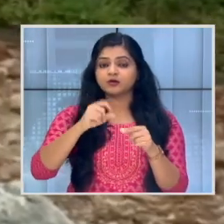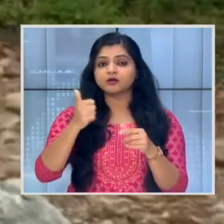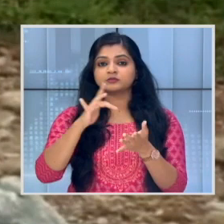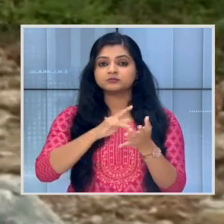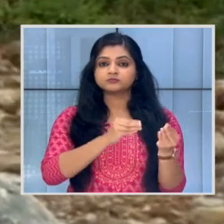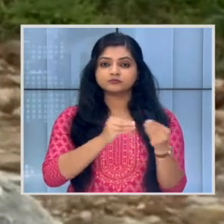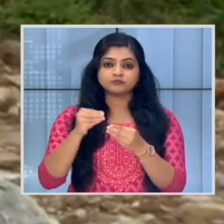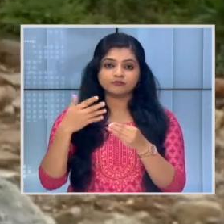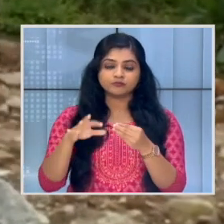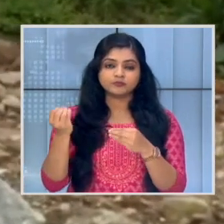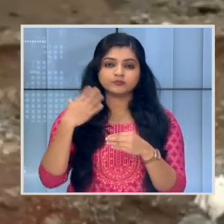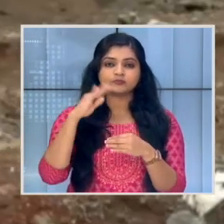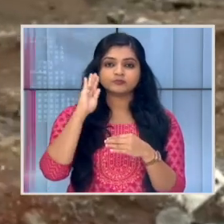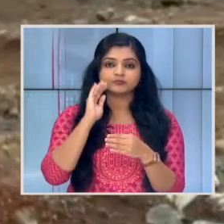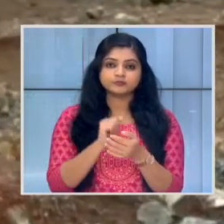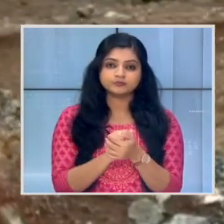അറിഞ്ഞത്.